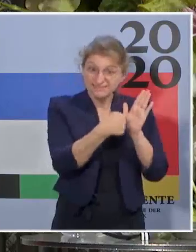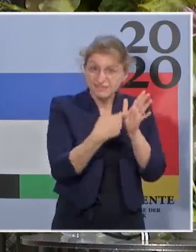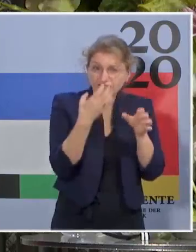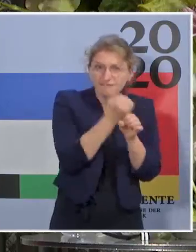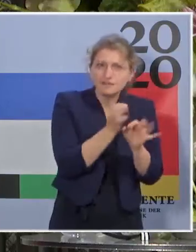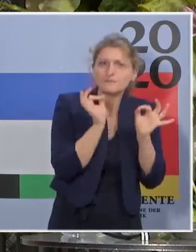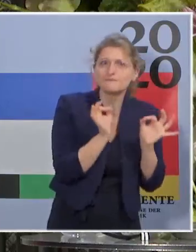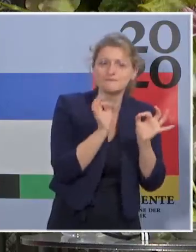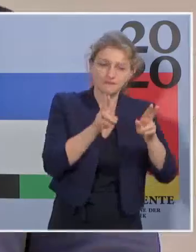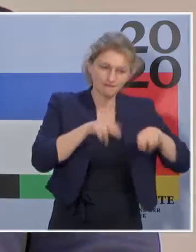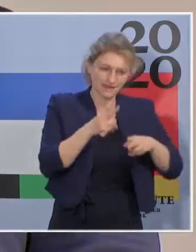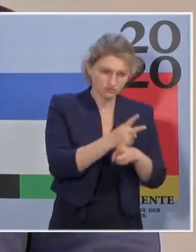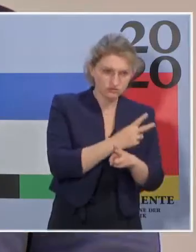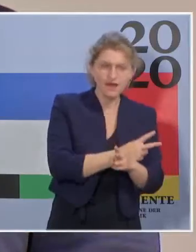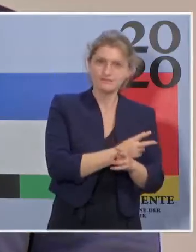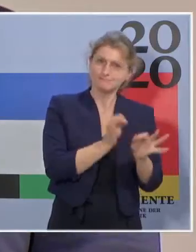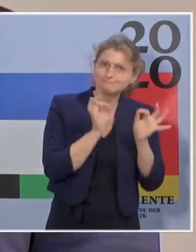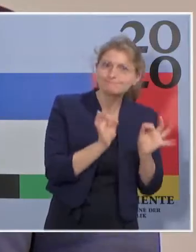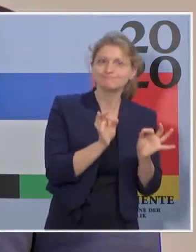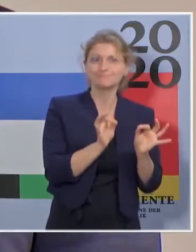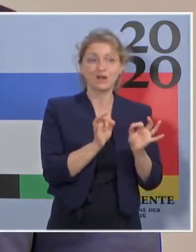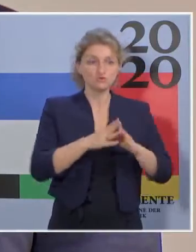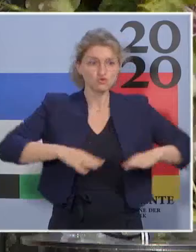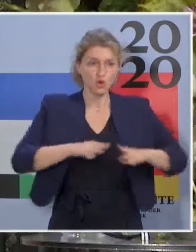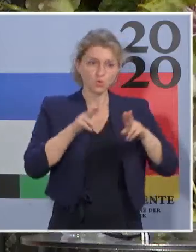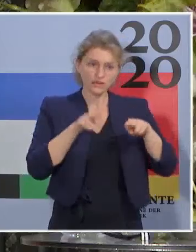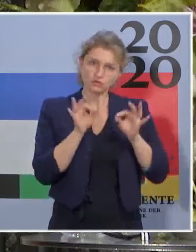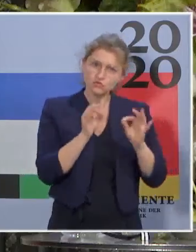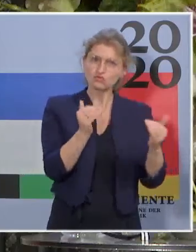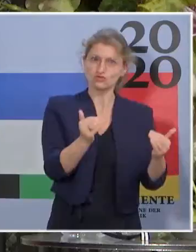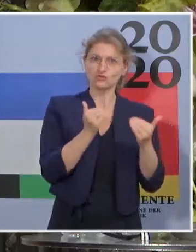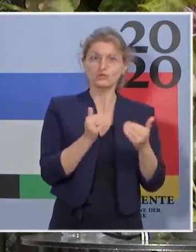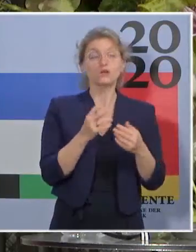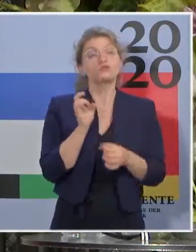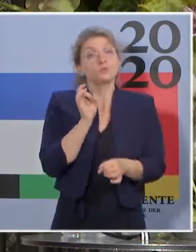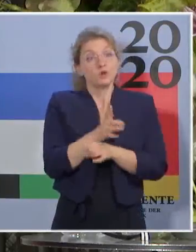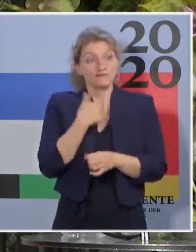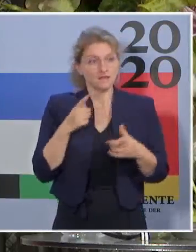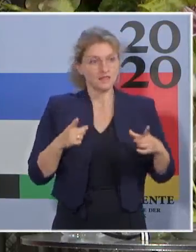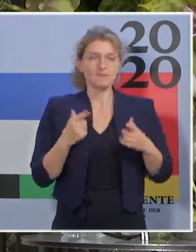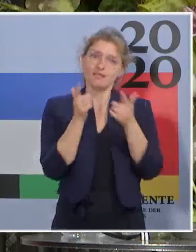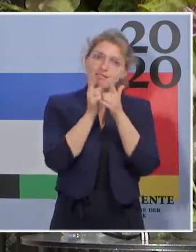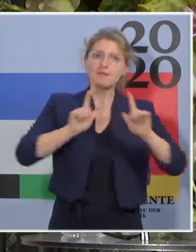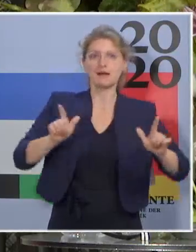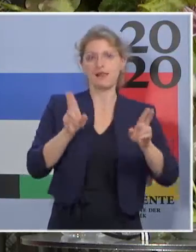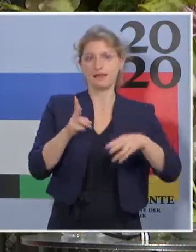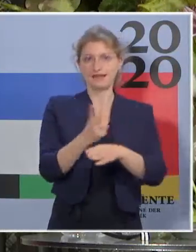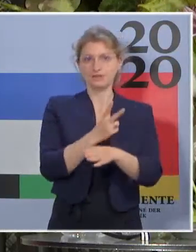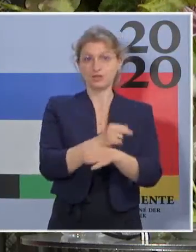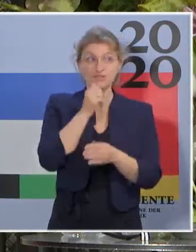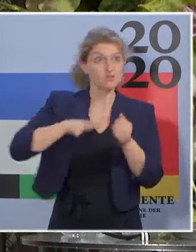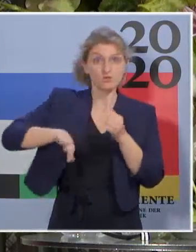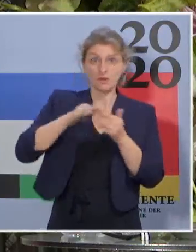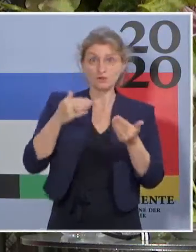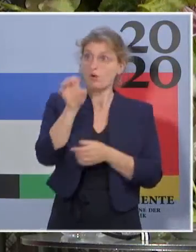wie gut unsere Grundrechte geschützt werden. Wir leben Gott sei Dank in einem liberalen Rechtsstaat. Das ist nicht überall und nicht überall in Europa so